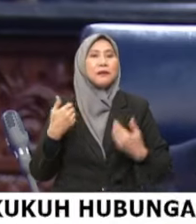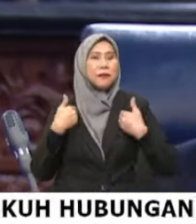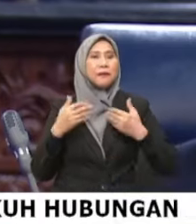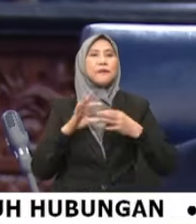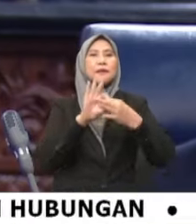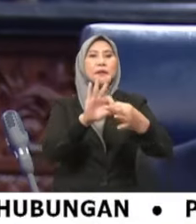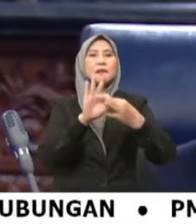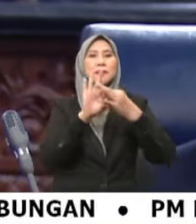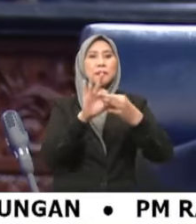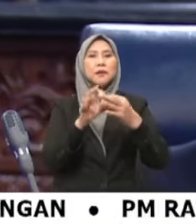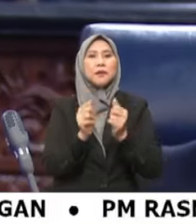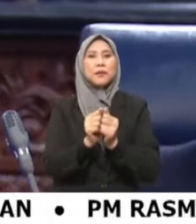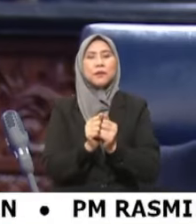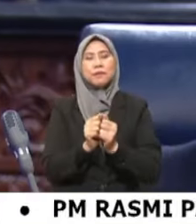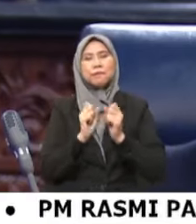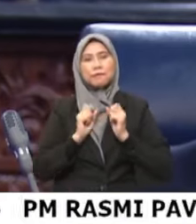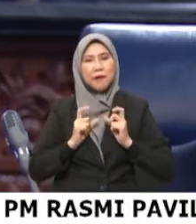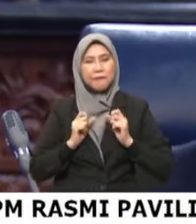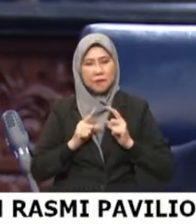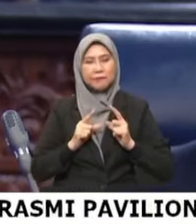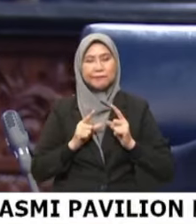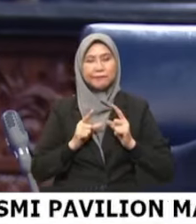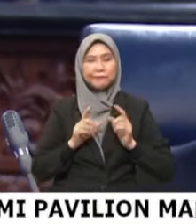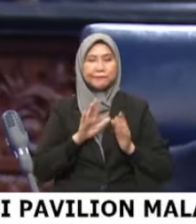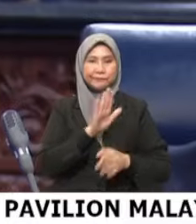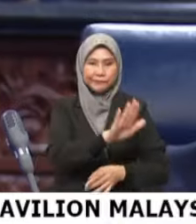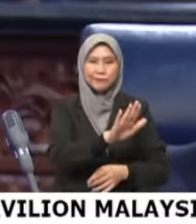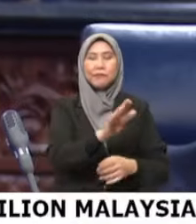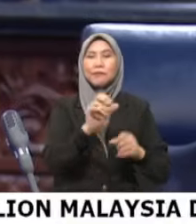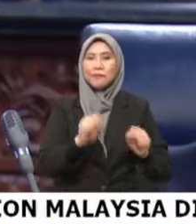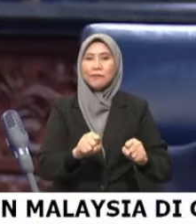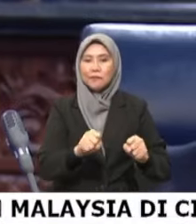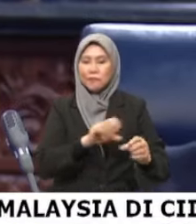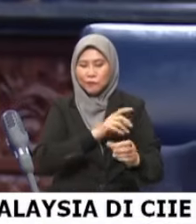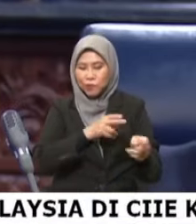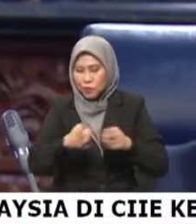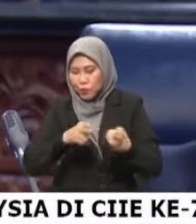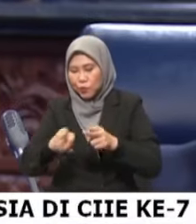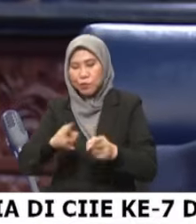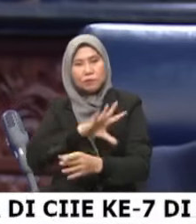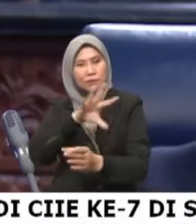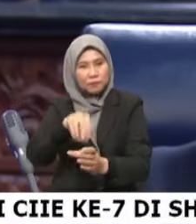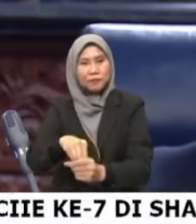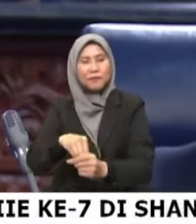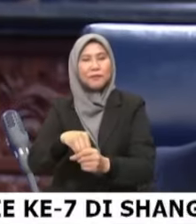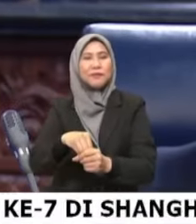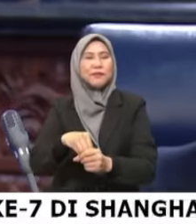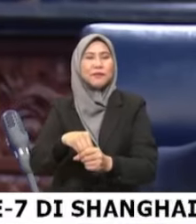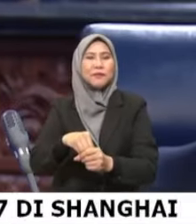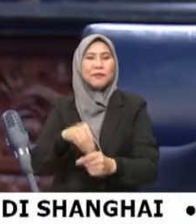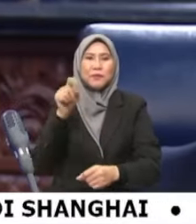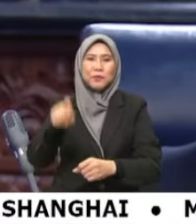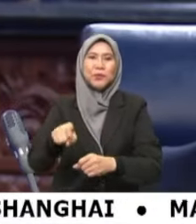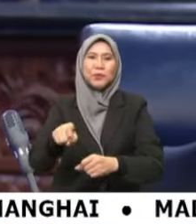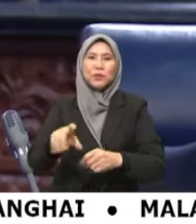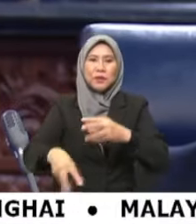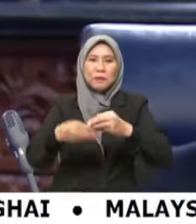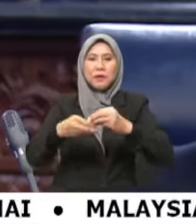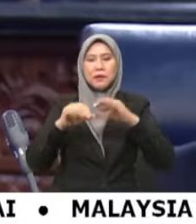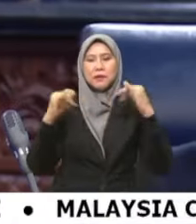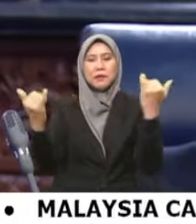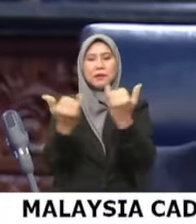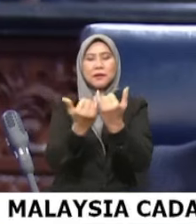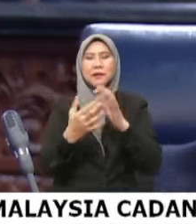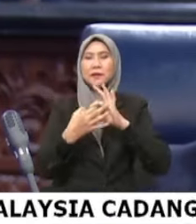kata private inisiatif, ya. Jadi kita sentiasa buat libat urus untuk memastikan bahawa kita menambah syarikat-syarikat